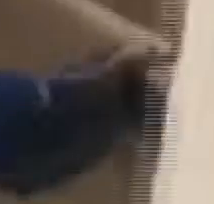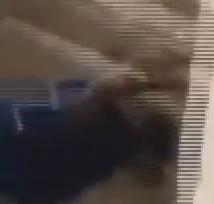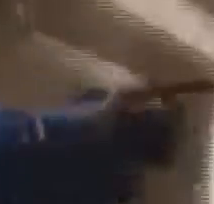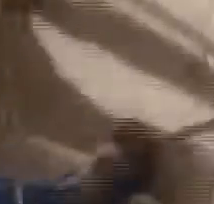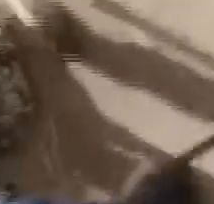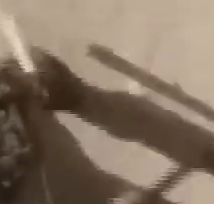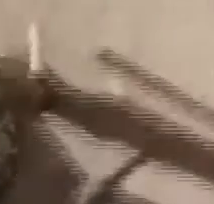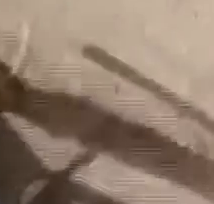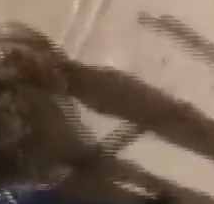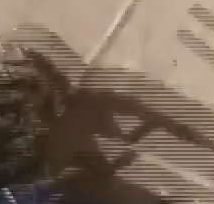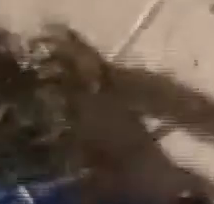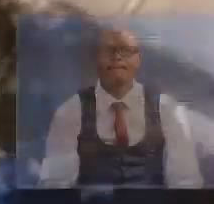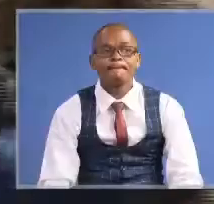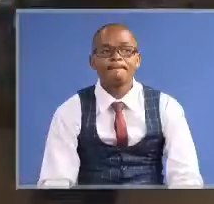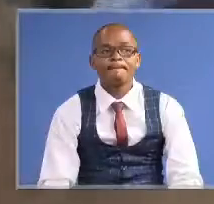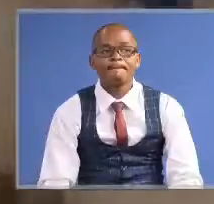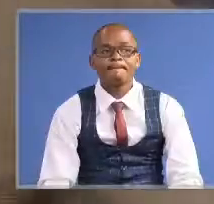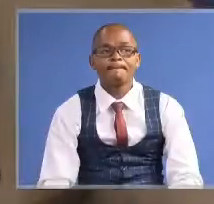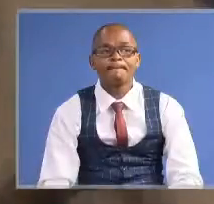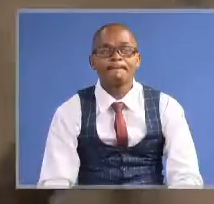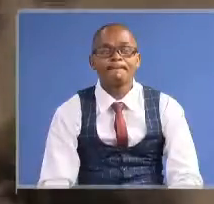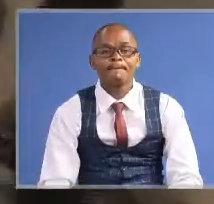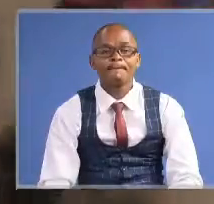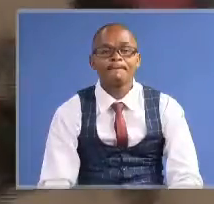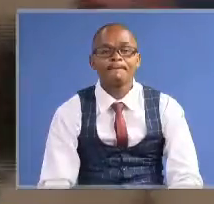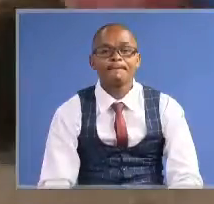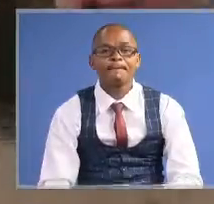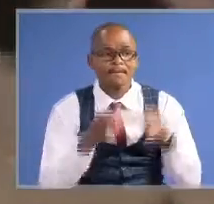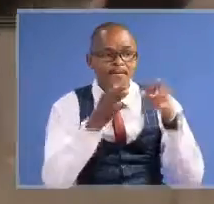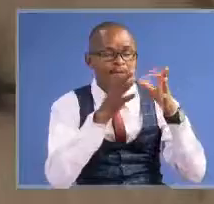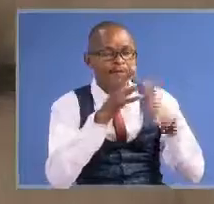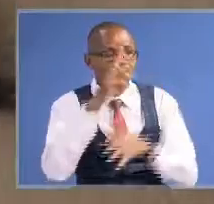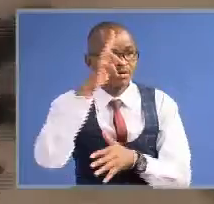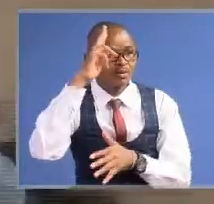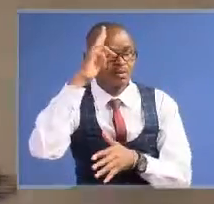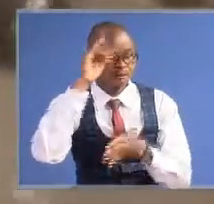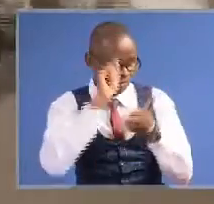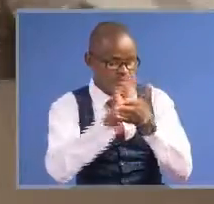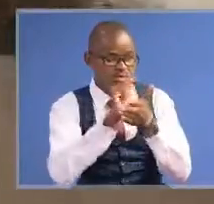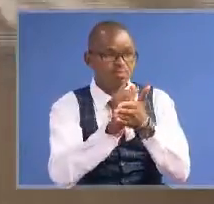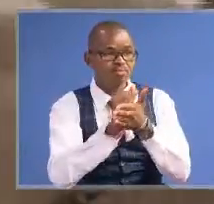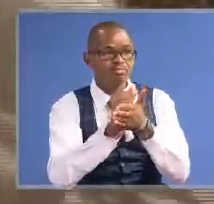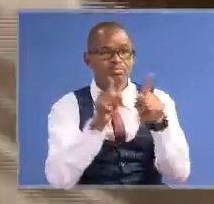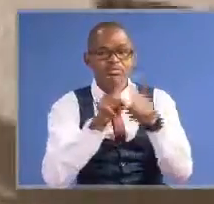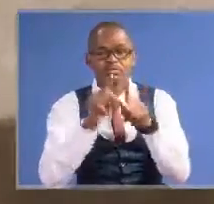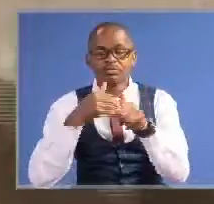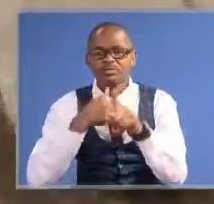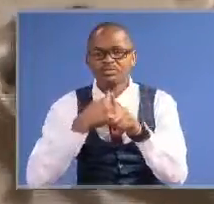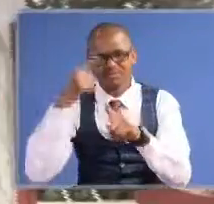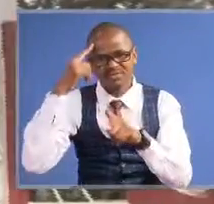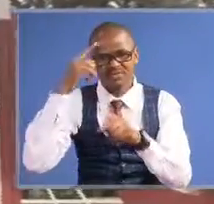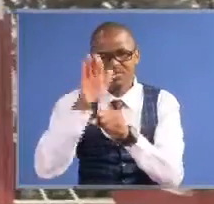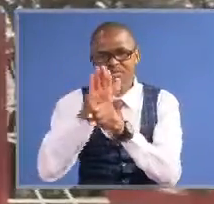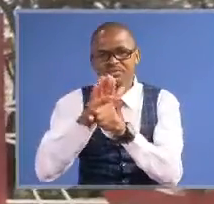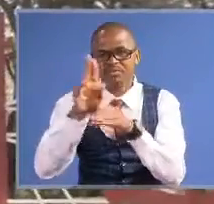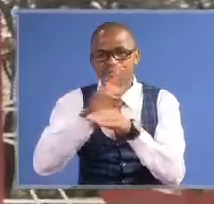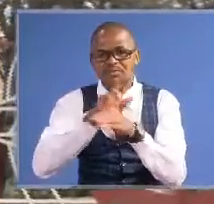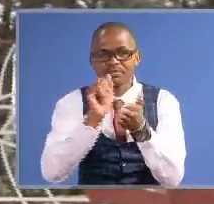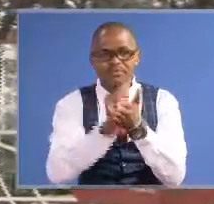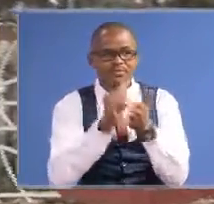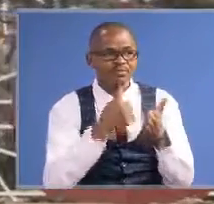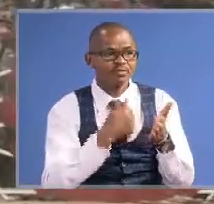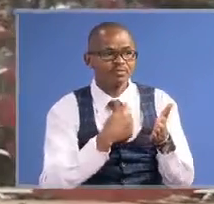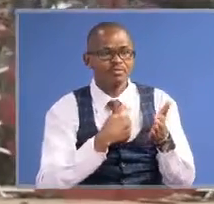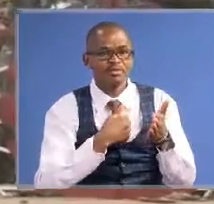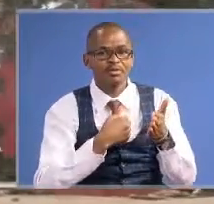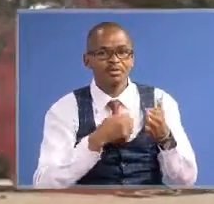Katika video hii iliyosambaa siku ya Jumatatu, maafisa wa polisi wanaonekana kumdhulumu kwa kumpiga kupita kiasi mwanafunzi mmoja wa